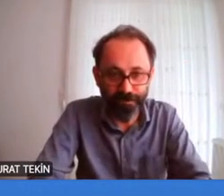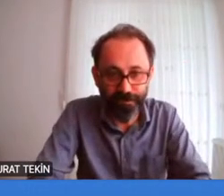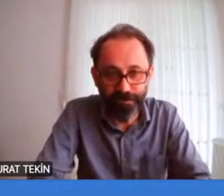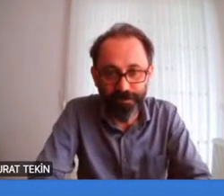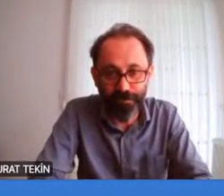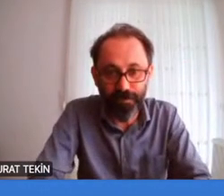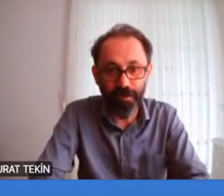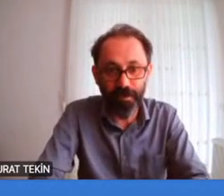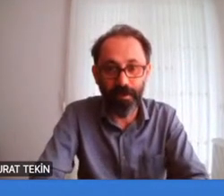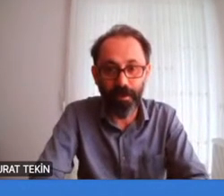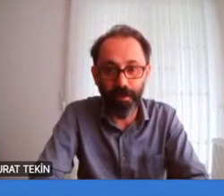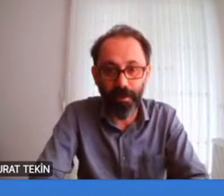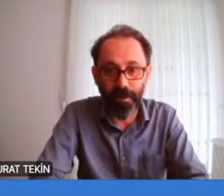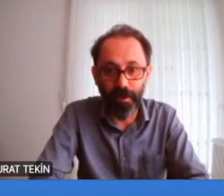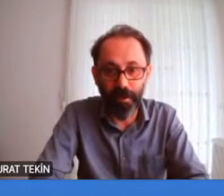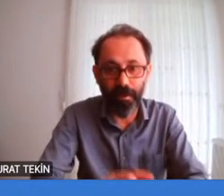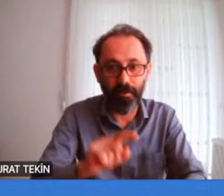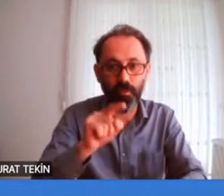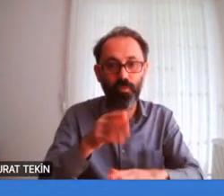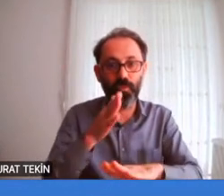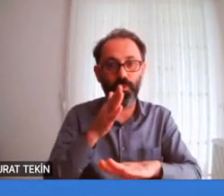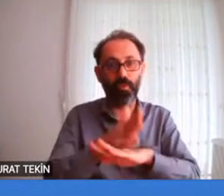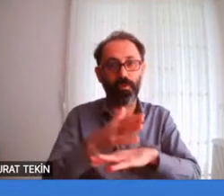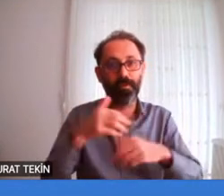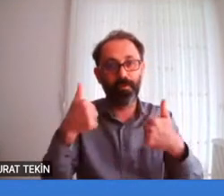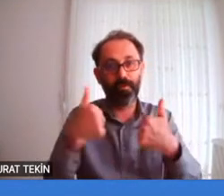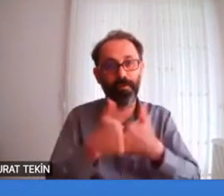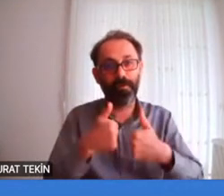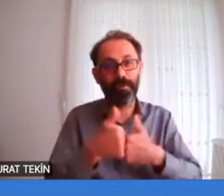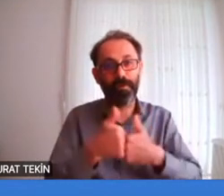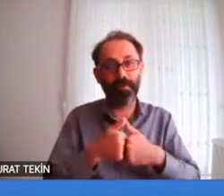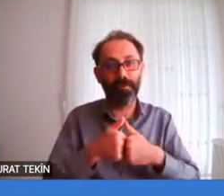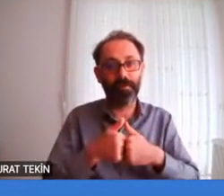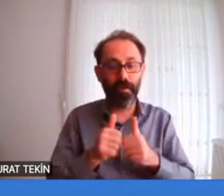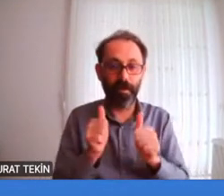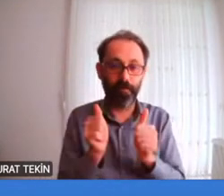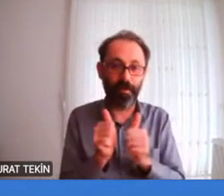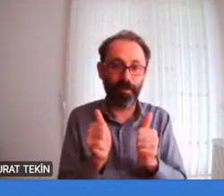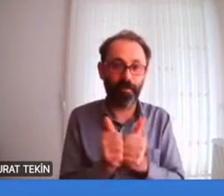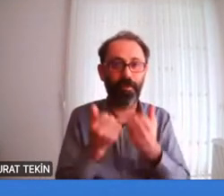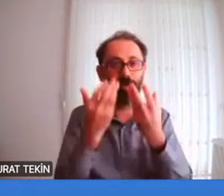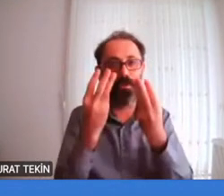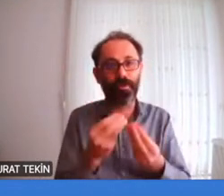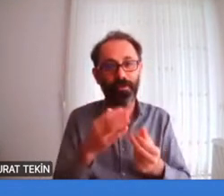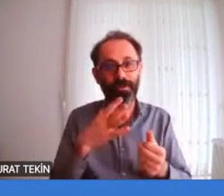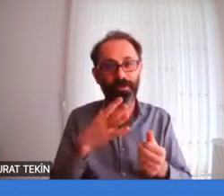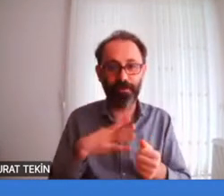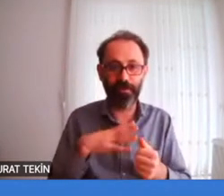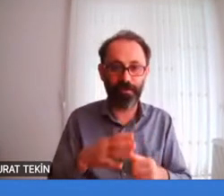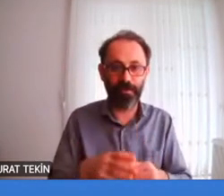Biz bu zorlu müsabakada sizleri de aramızda görmeyi çok isteriz. Çok da mutlu oluruz.